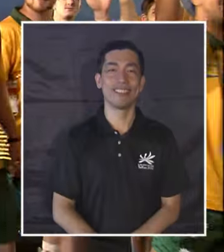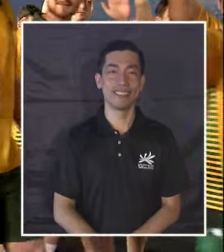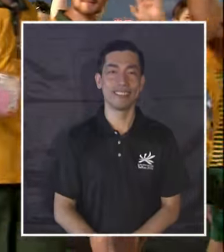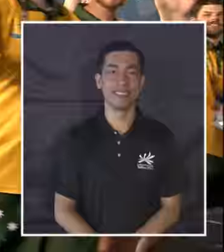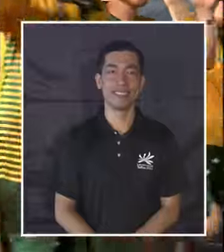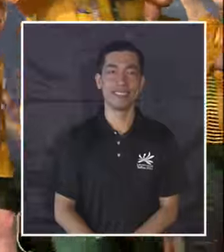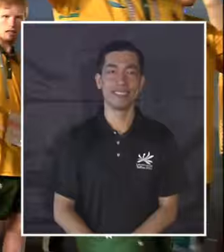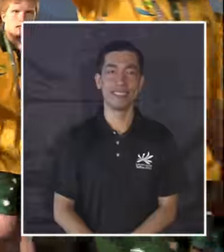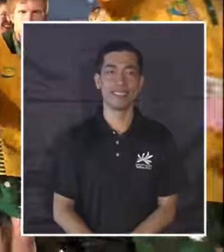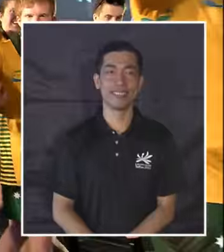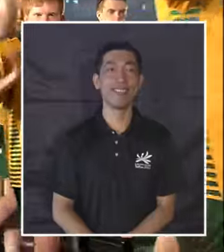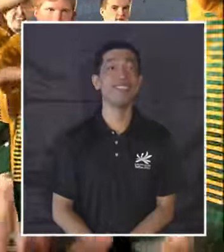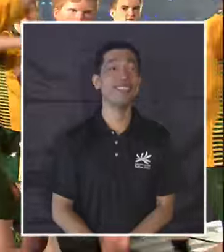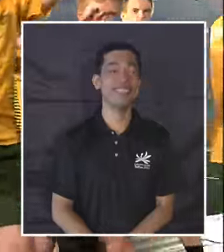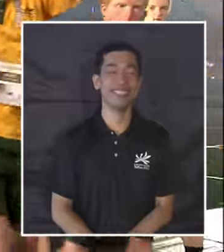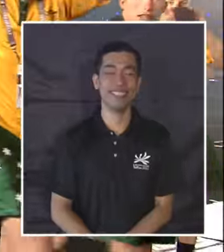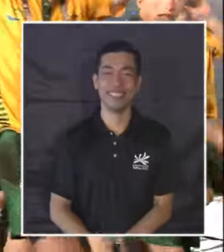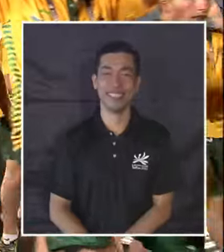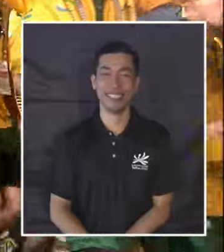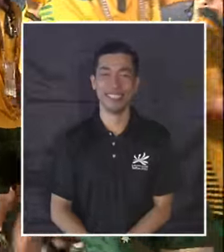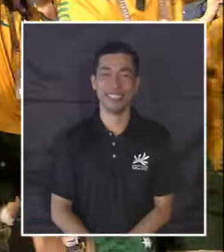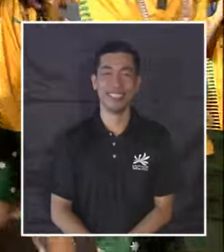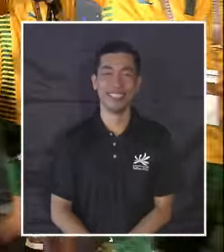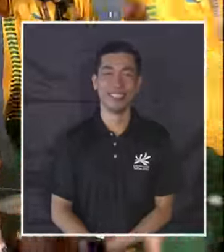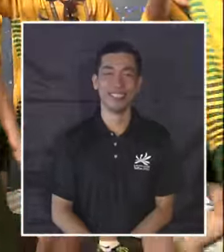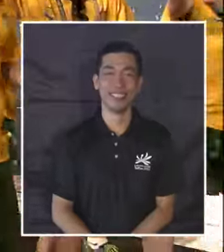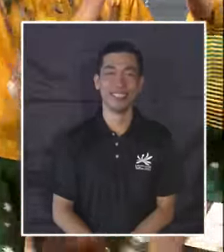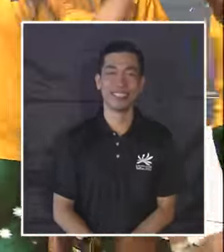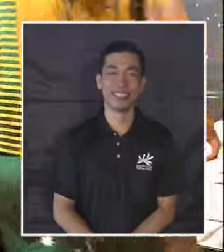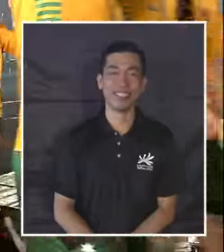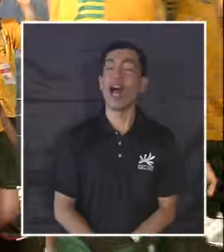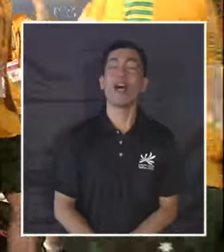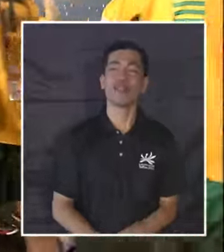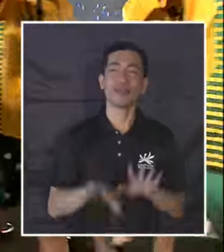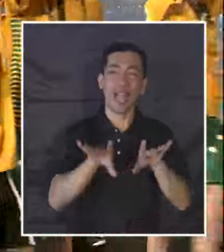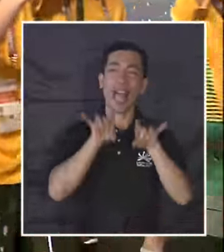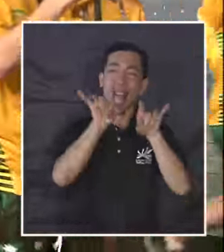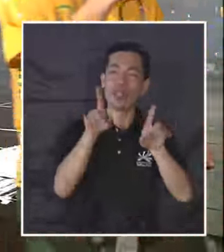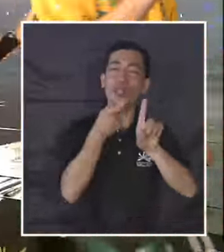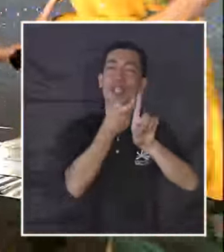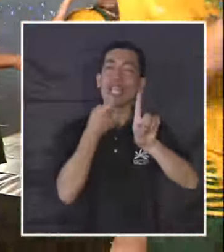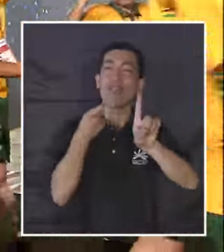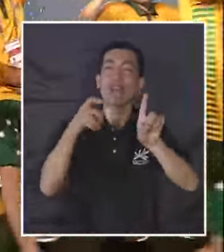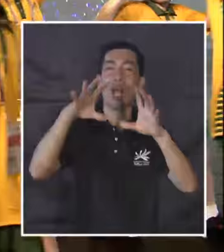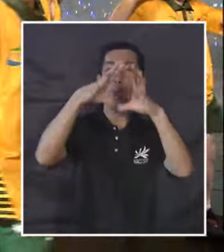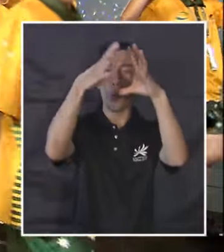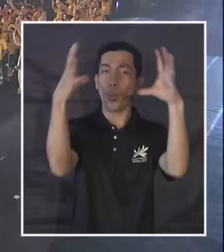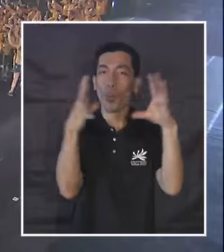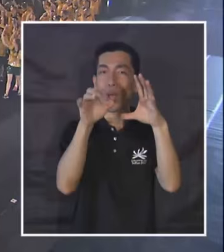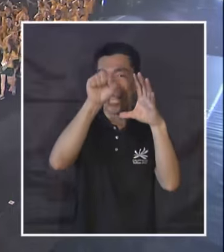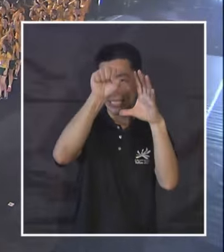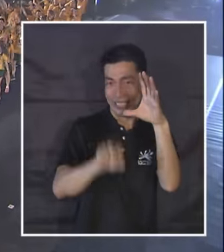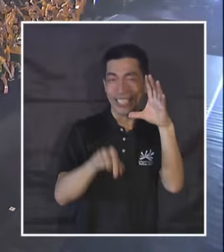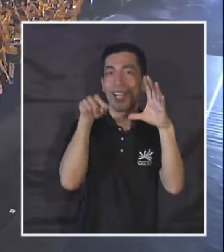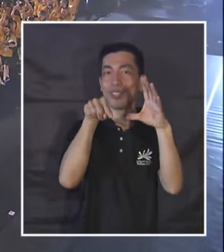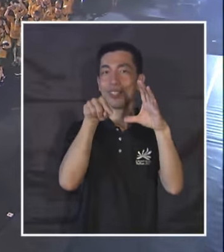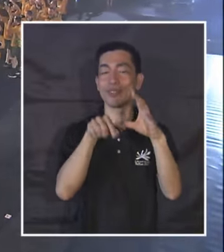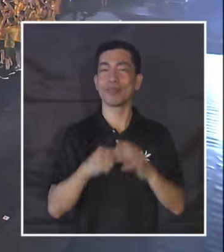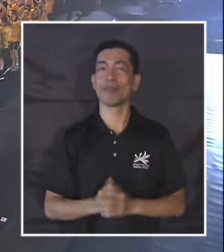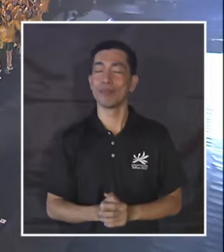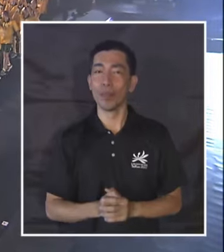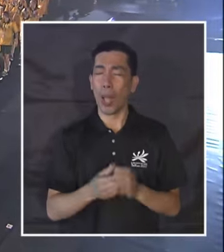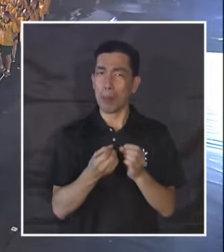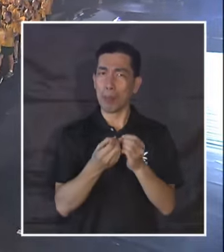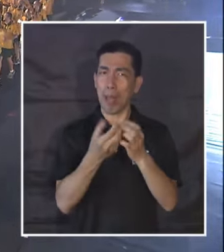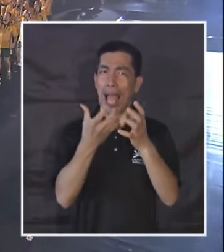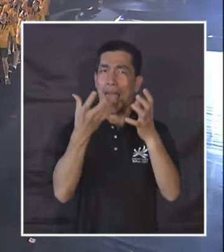Australia, welcome to Taiwan. 来自南半球的澳洲代表队，这一次声势浩大，